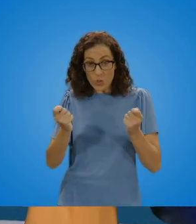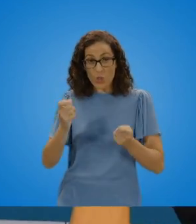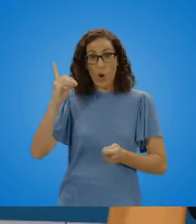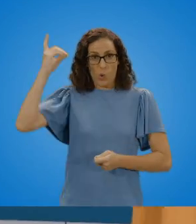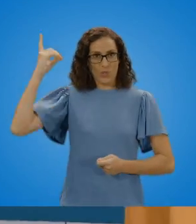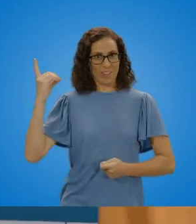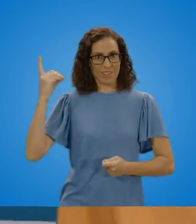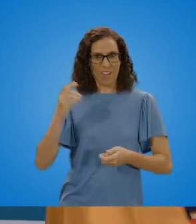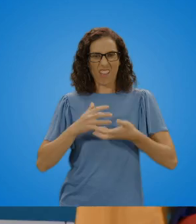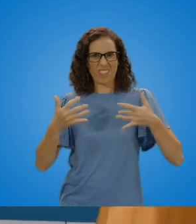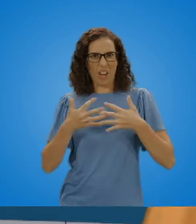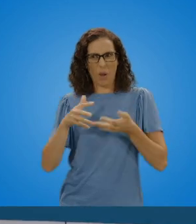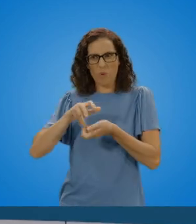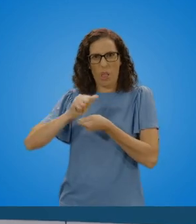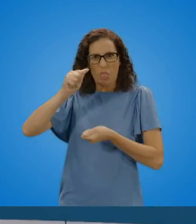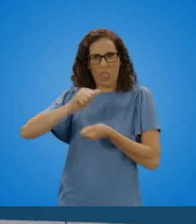sottil s-edin jilabu bl-slime.